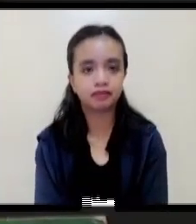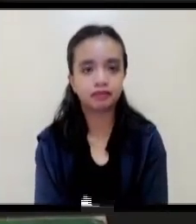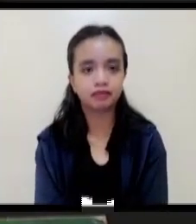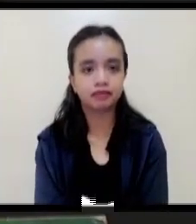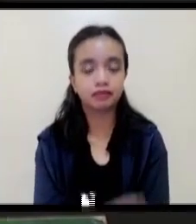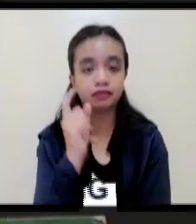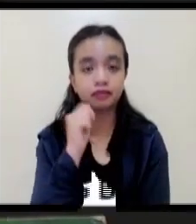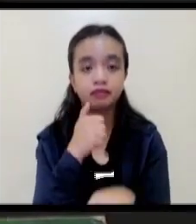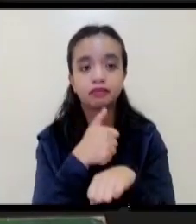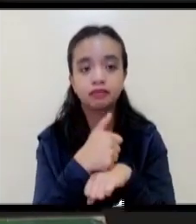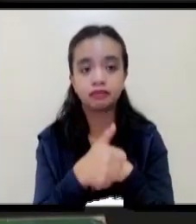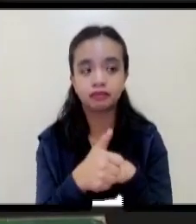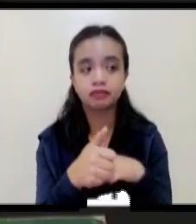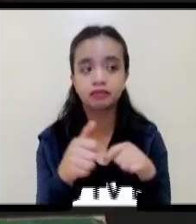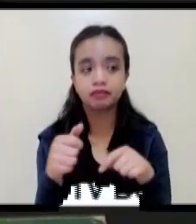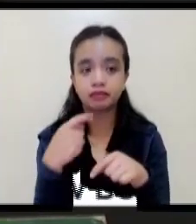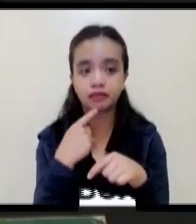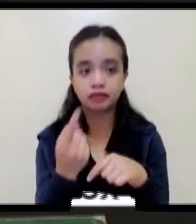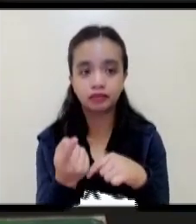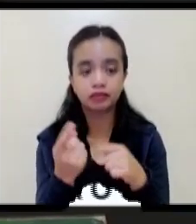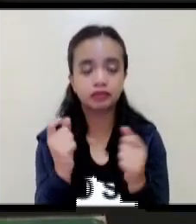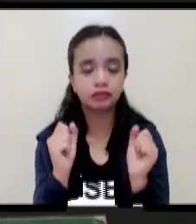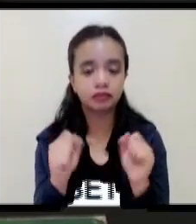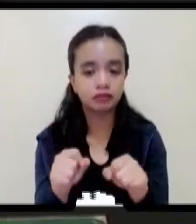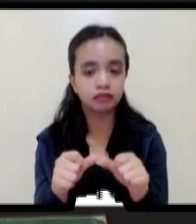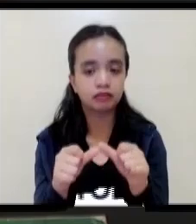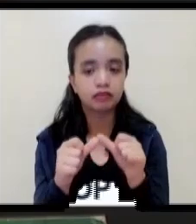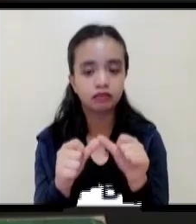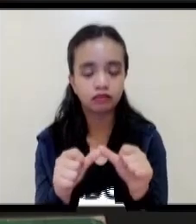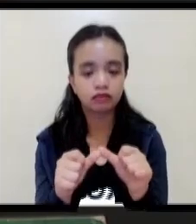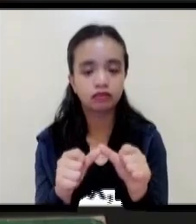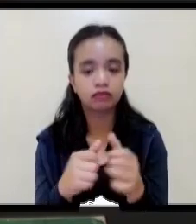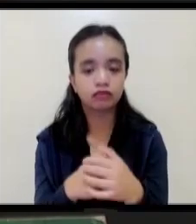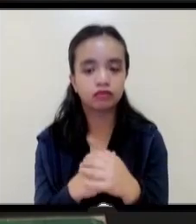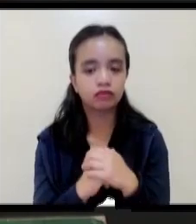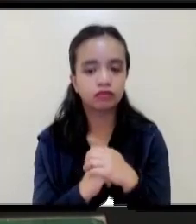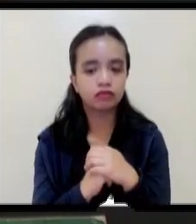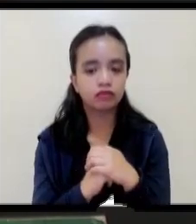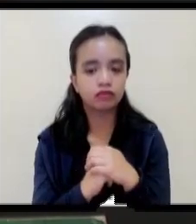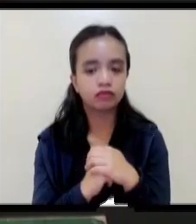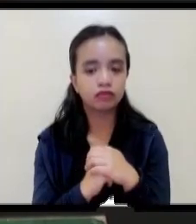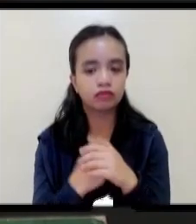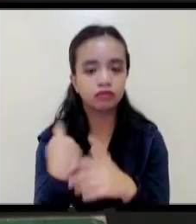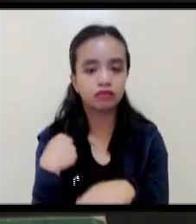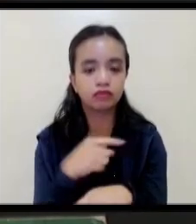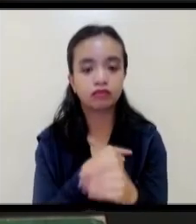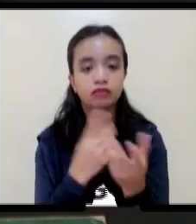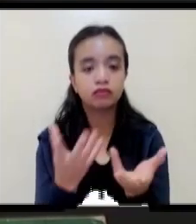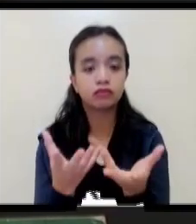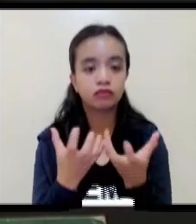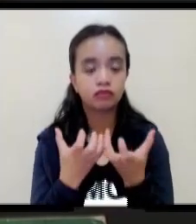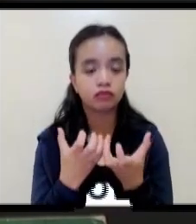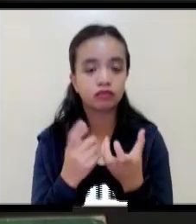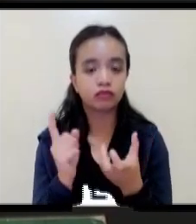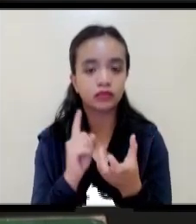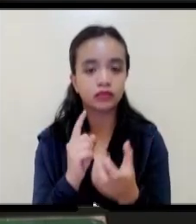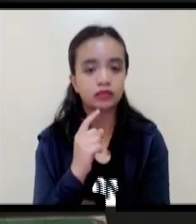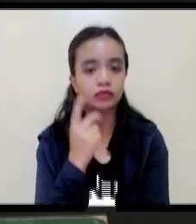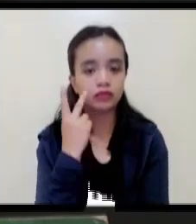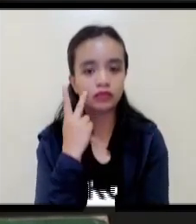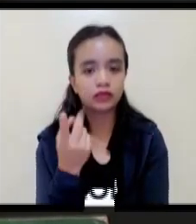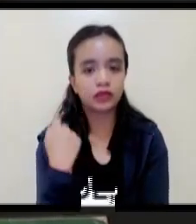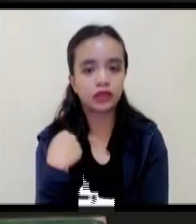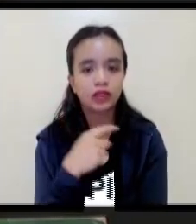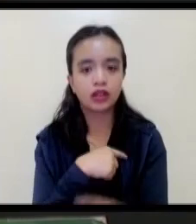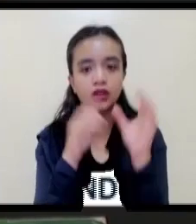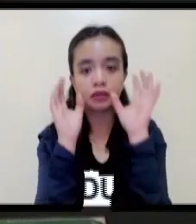concerned, we maintain and we would like to categorically state that our president is